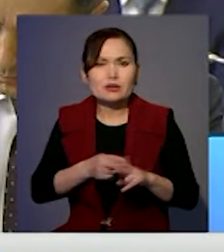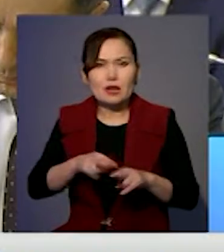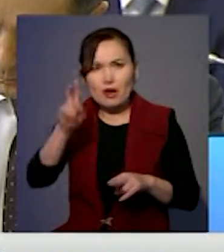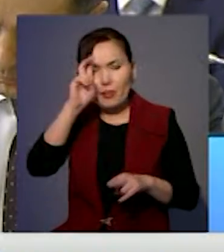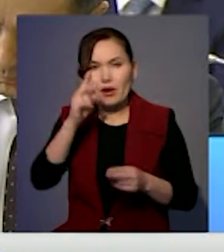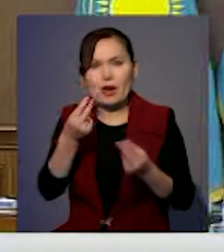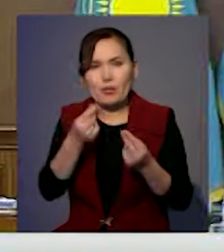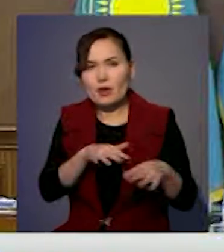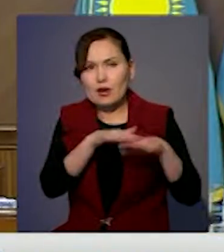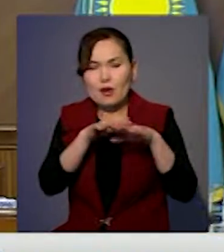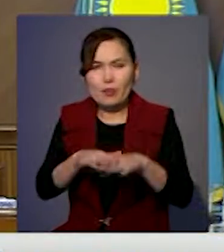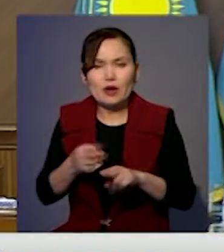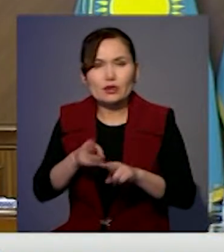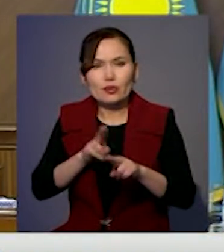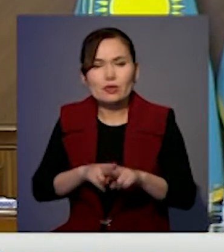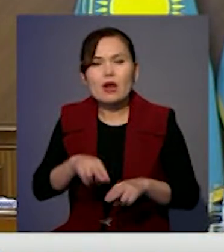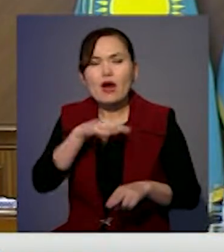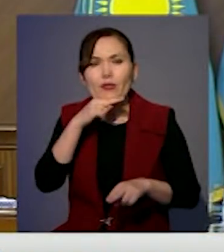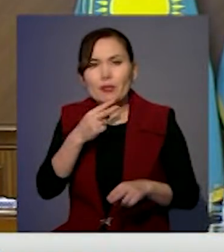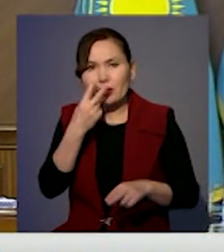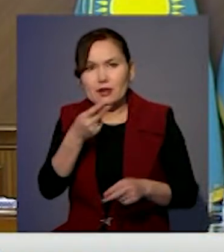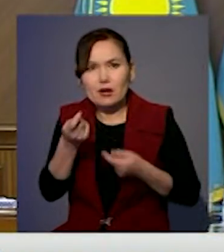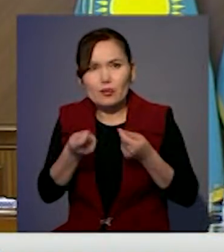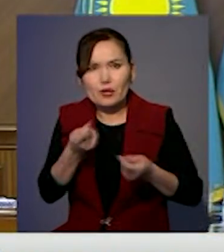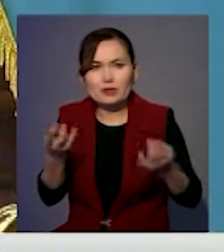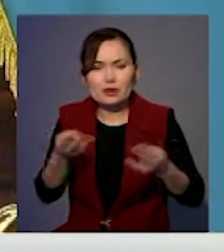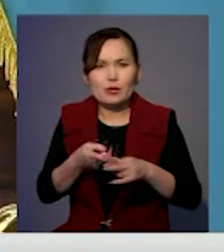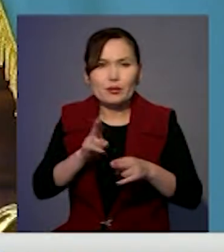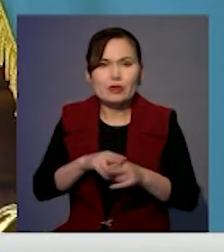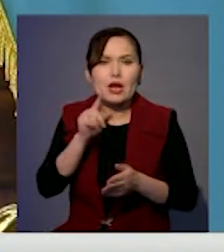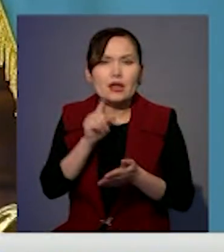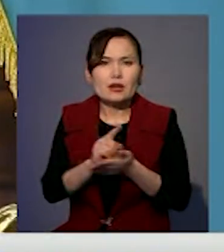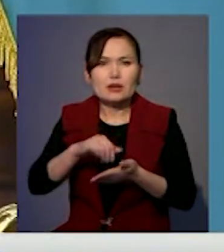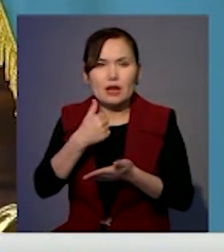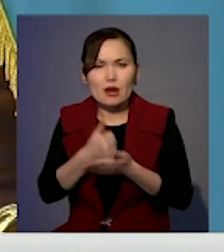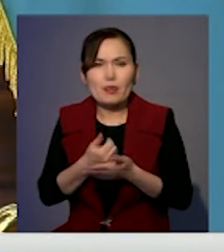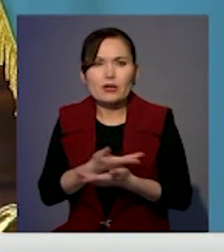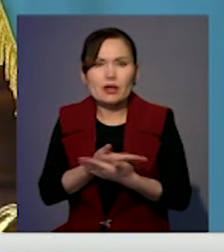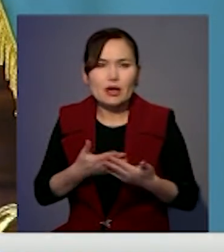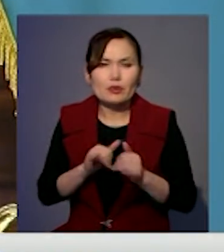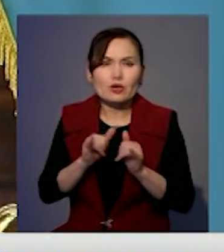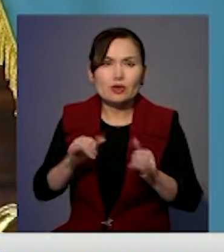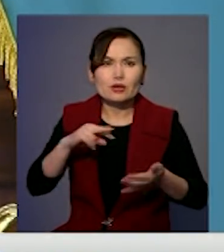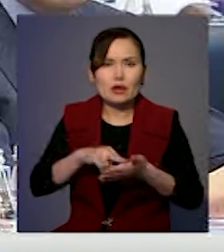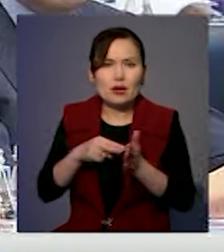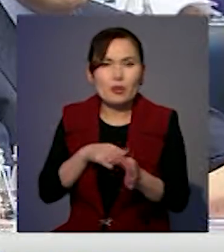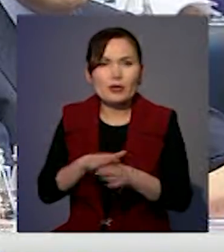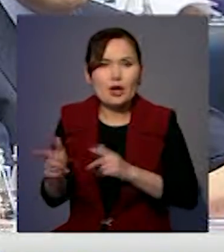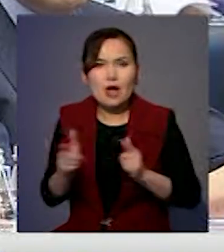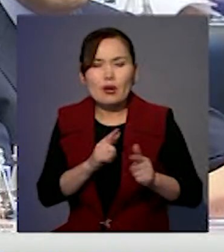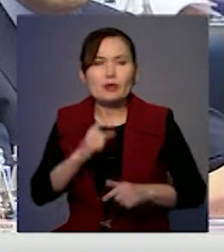Сондықтан әрбір тиынның мақсатты бөлінуі қатаң бақылауды қажет етеді. Негізгі міндет түрлі даму жоспарларын іске асыруға дайын